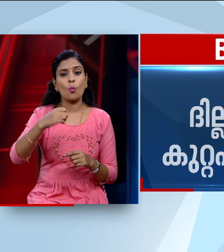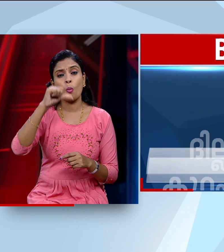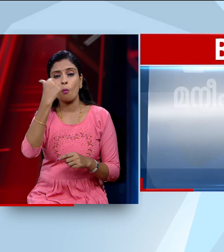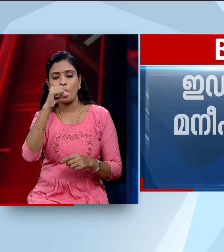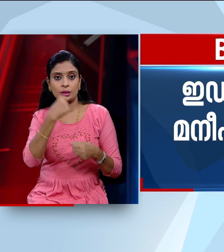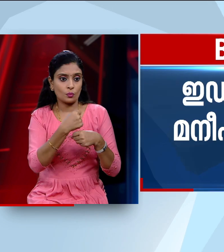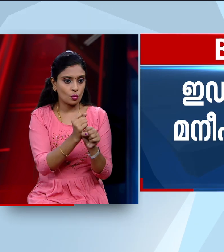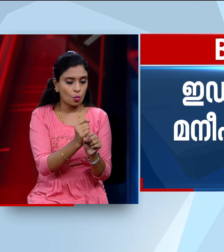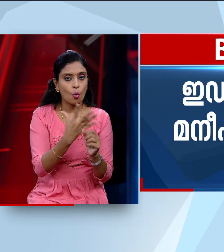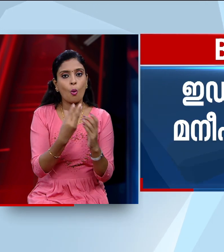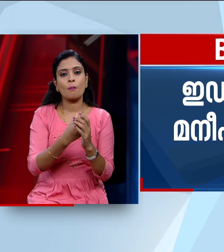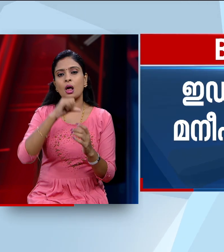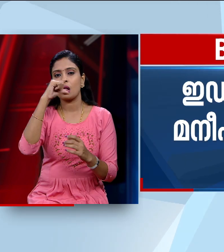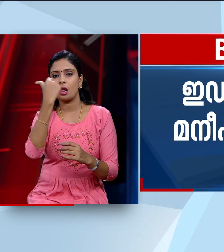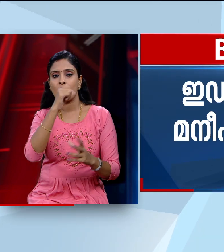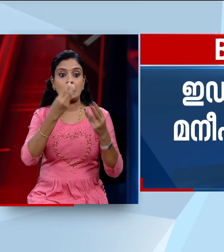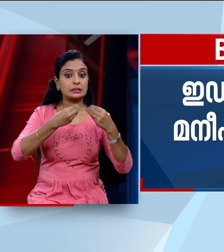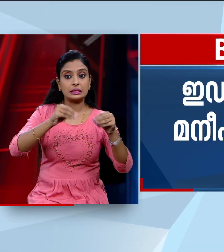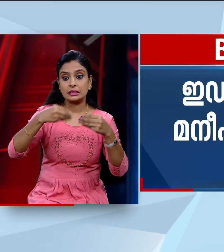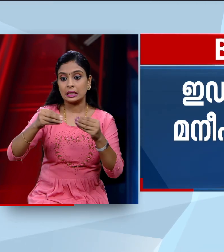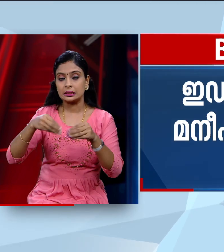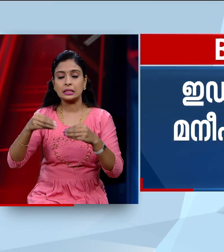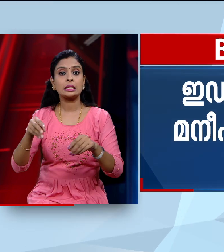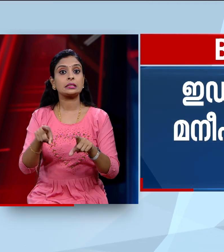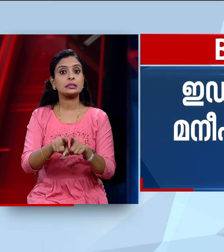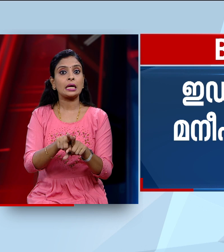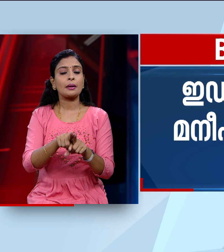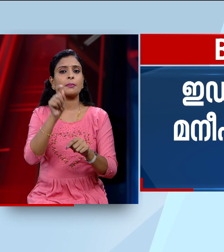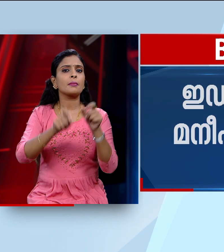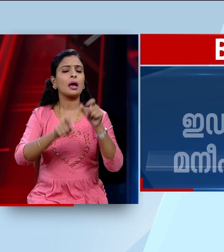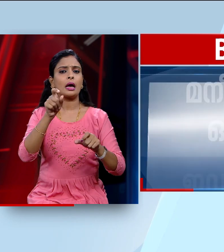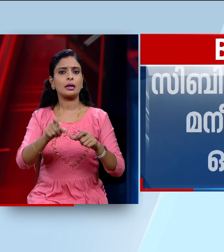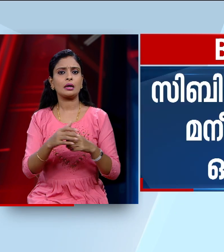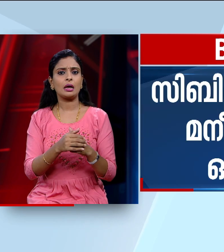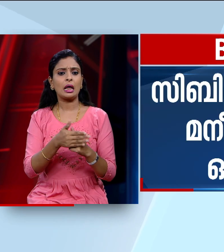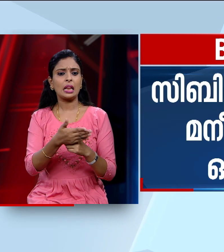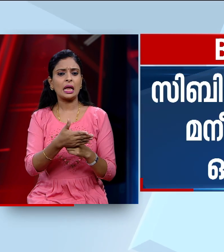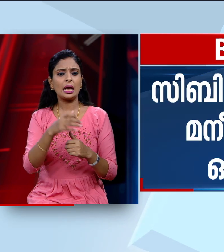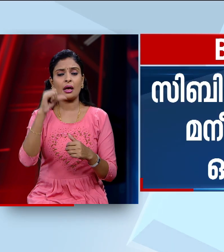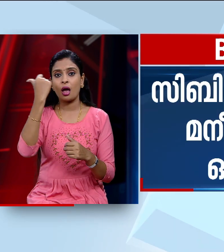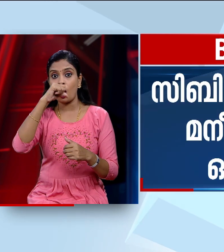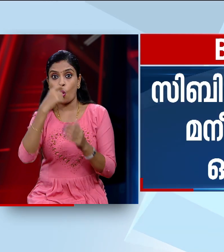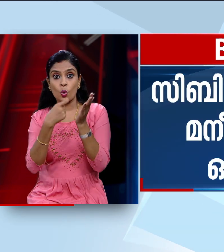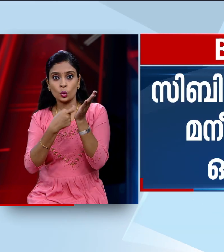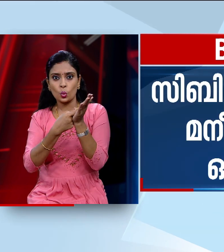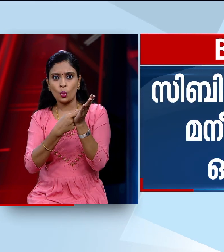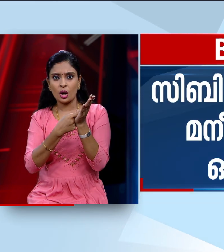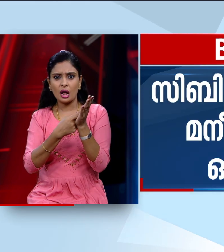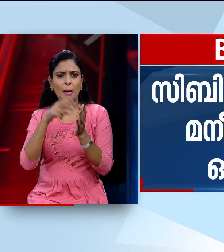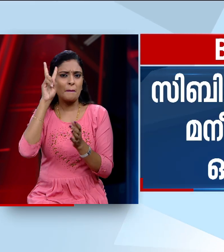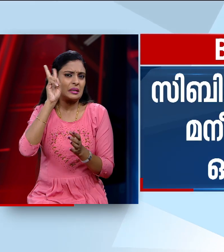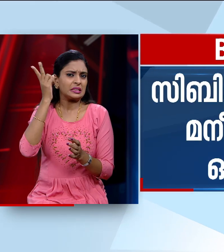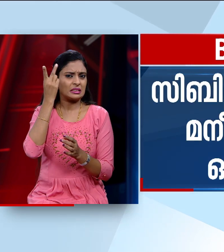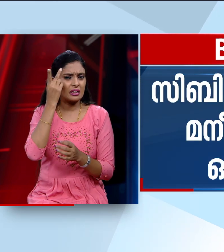മദ്യ വിതരണക്കാർക്ക് ഏതെങ്കിലും തരത്തിൽ ഗുണം ചെയ്യാൻ വേണ്ടി ഈ മദ്യനയം തെറ്റായി ഉപയോഗിച്ചിട്ടുണ്ടോ, ദുരുപയോഗം ചെയ്തിട്ടുണ്ടോ എന്നതായിരുന്നു ഇഡിയും